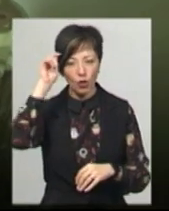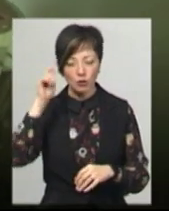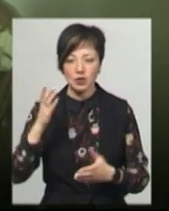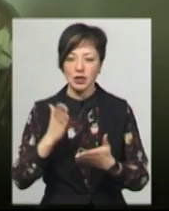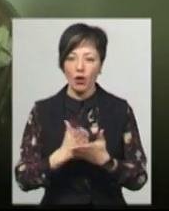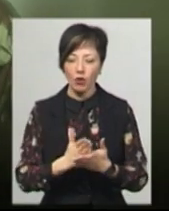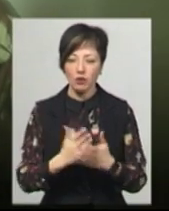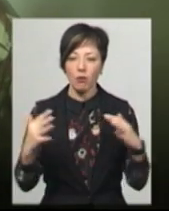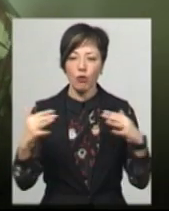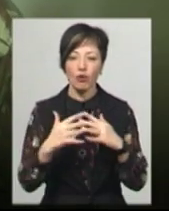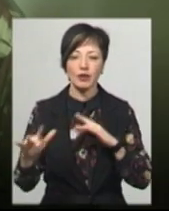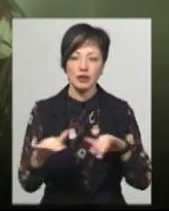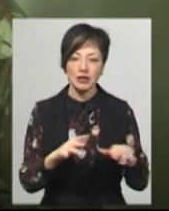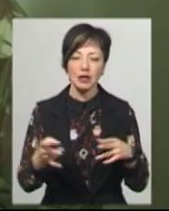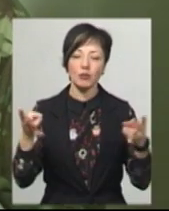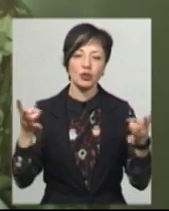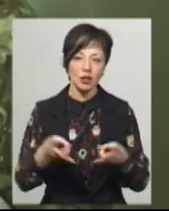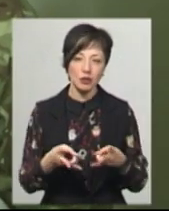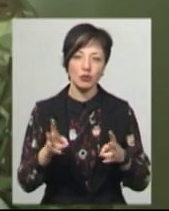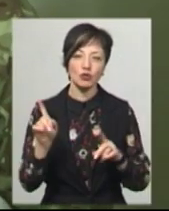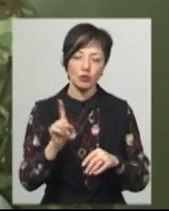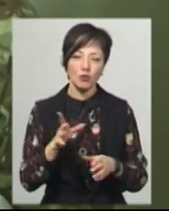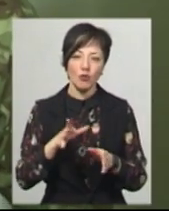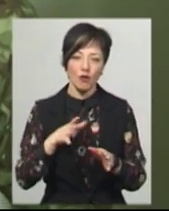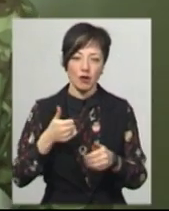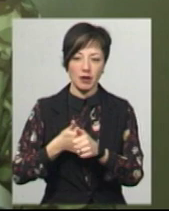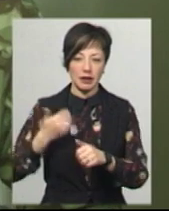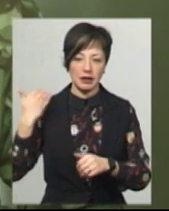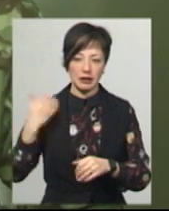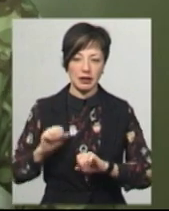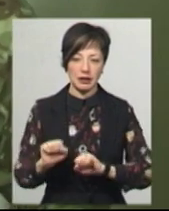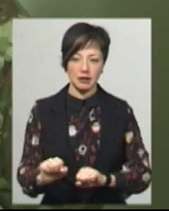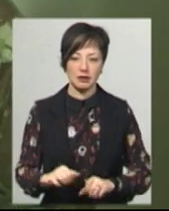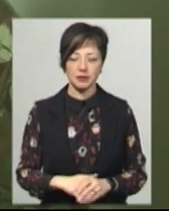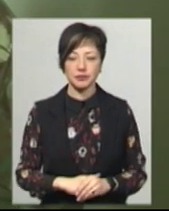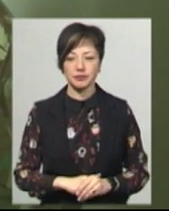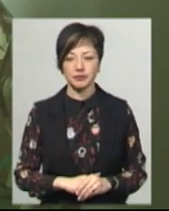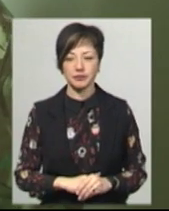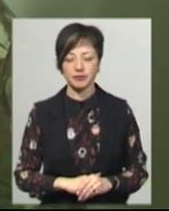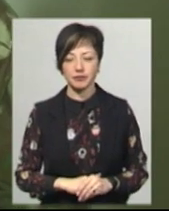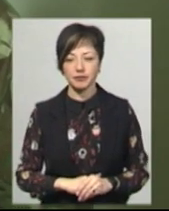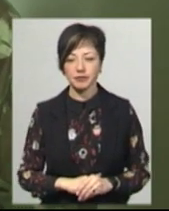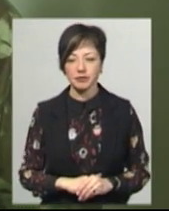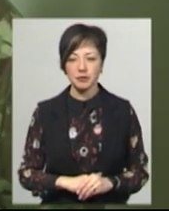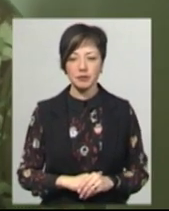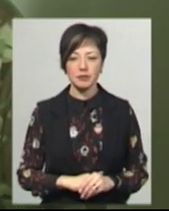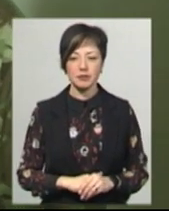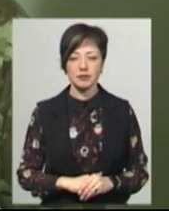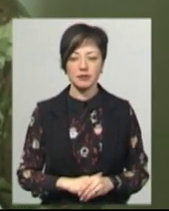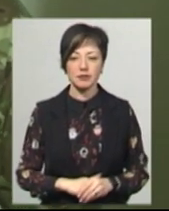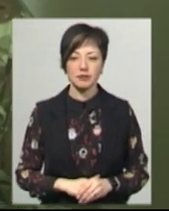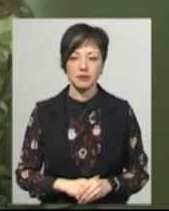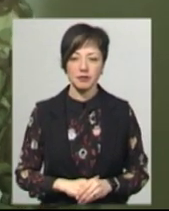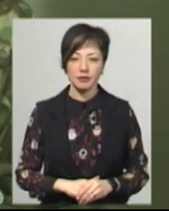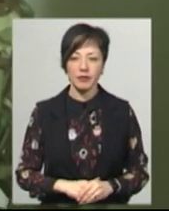в бойових діях, йому потрібно, щоб за ним був тил. Грубо кажучи, ще